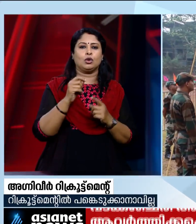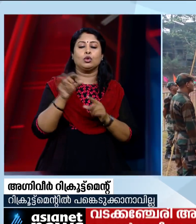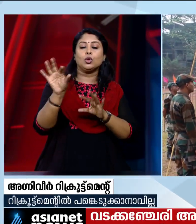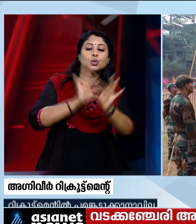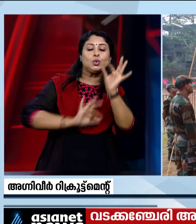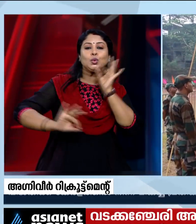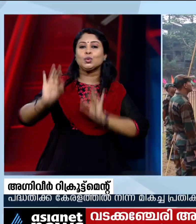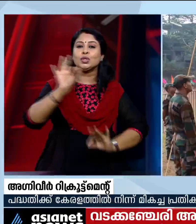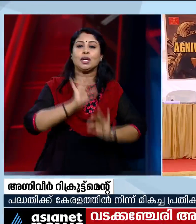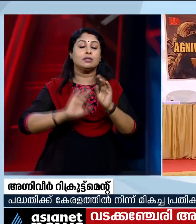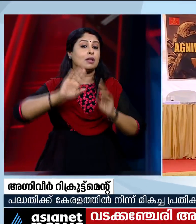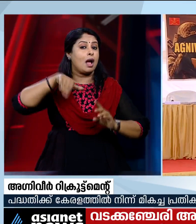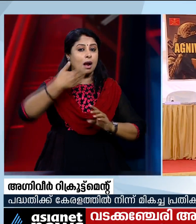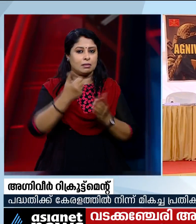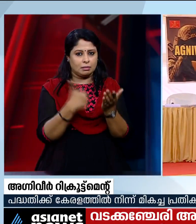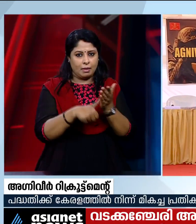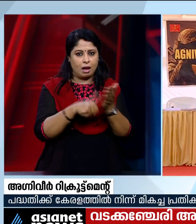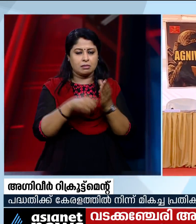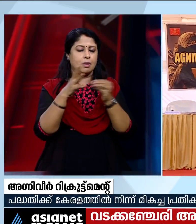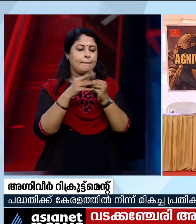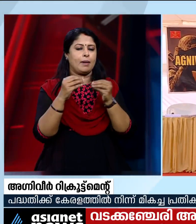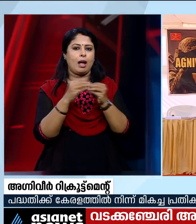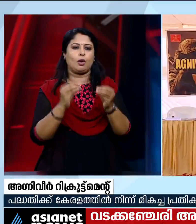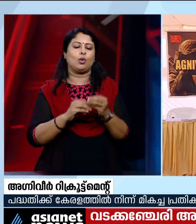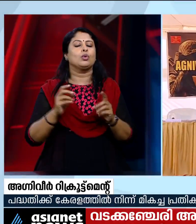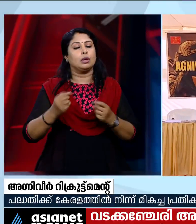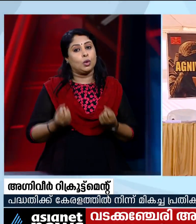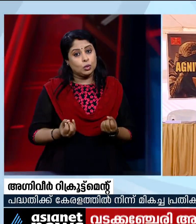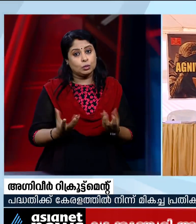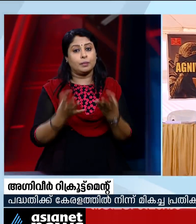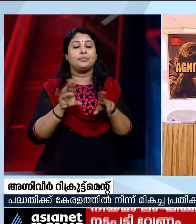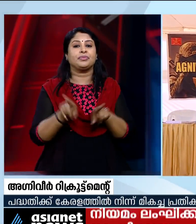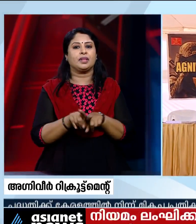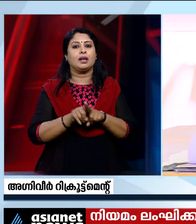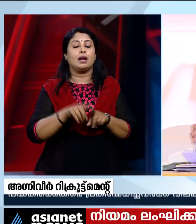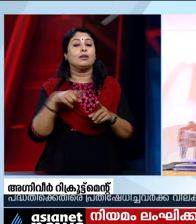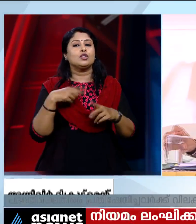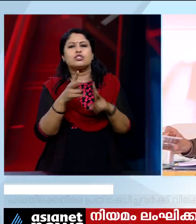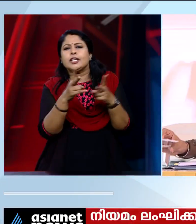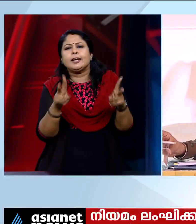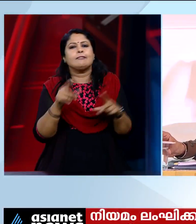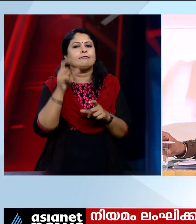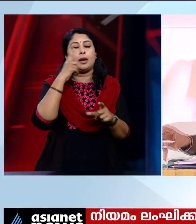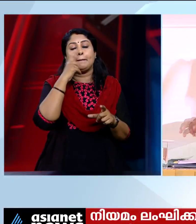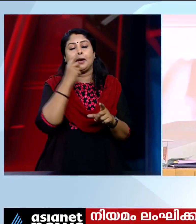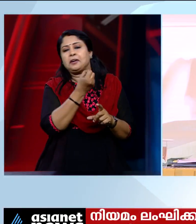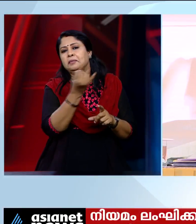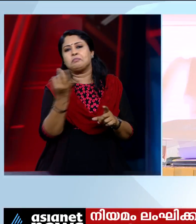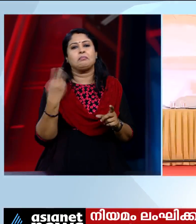മാസം ബംഗളൂരുവിൽ നടക്കും. ഇതിനായി 11,000 വനിതകൾ ബംഗളൂരു റിക്രൂട്ട്മെന്റ് കീഴിൽ രജിസ്റ്റർ